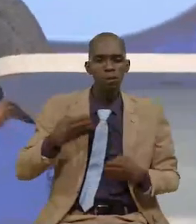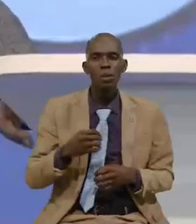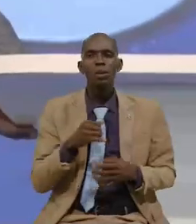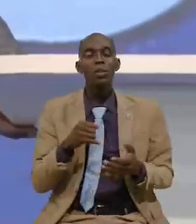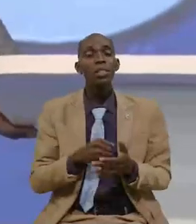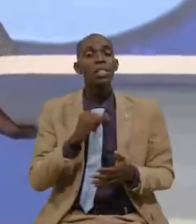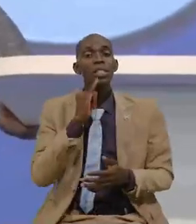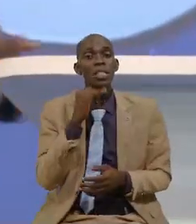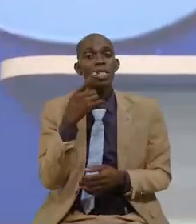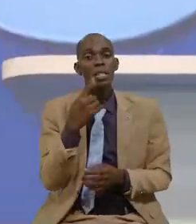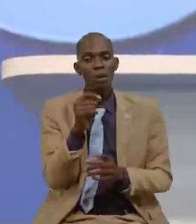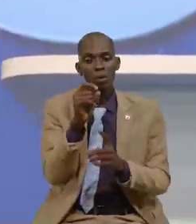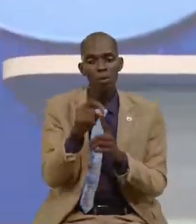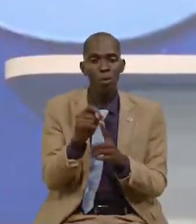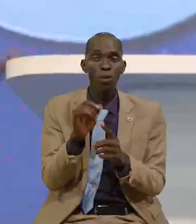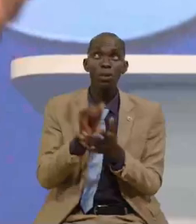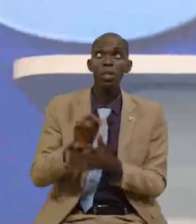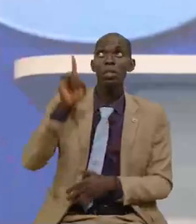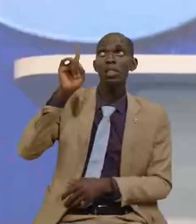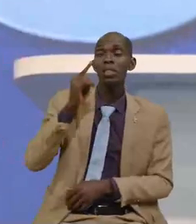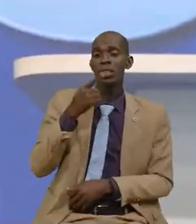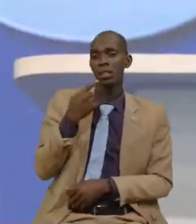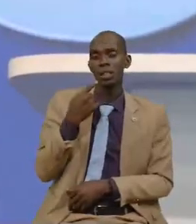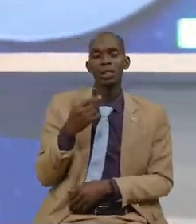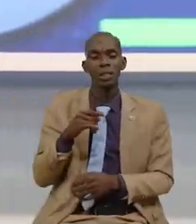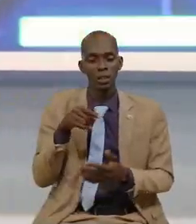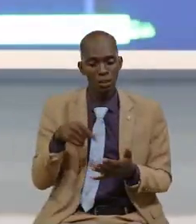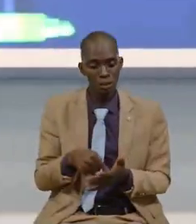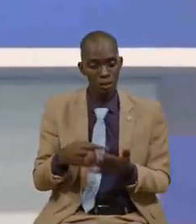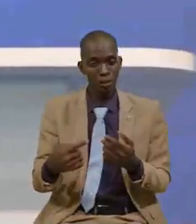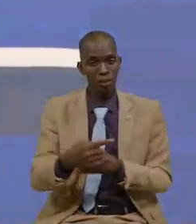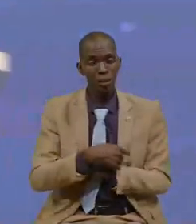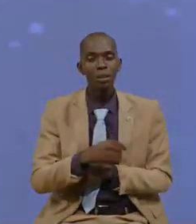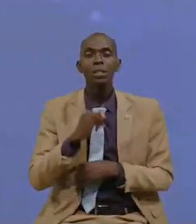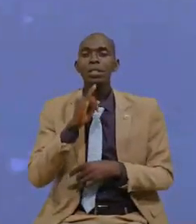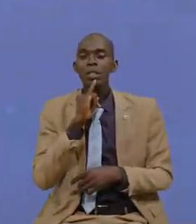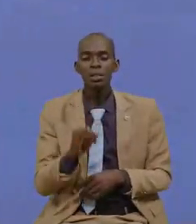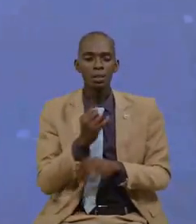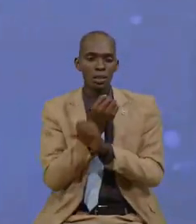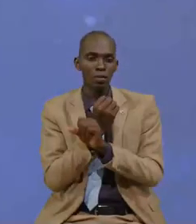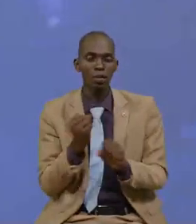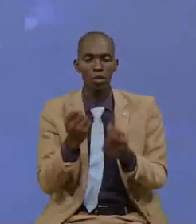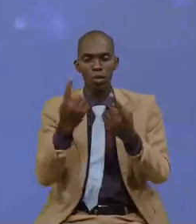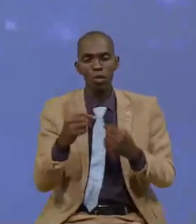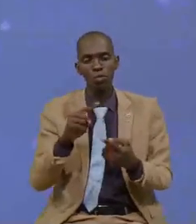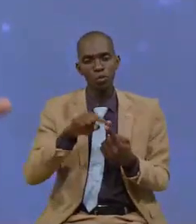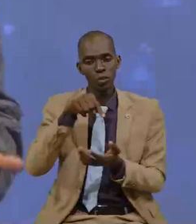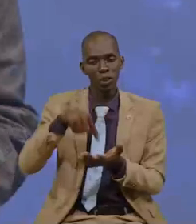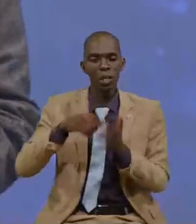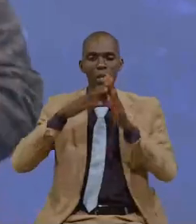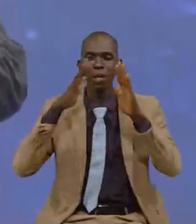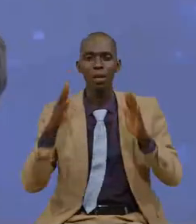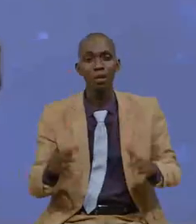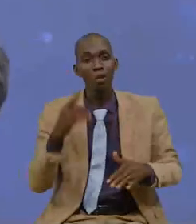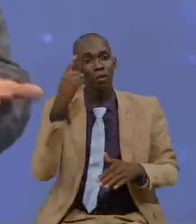une sensation, ce n'est pas de voir une lumière brillante, mais là, c'est la parole qu'il a dite. Aujourd'hui, le salut est